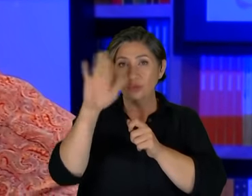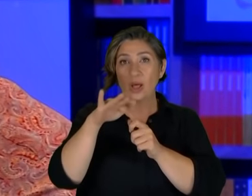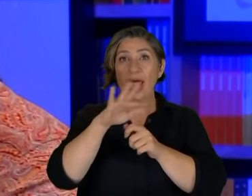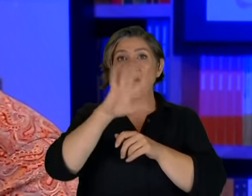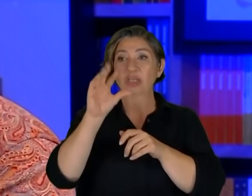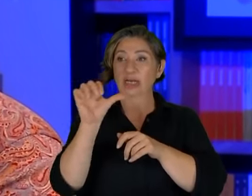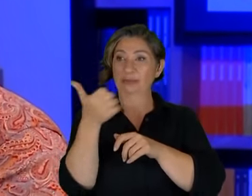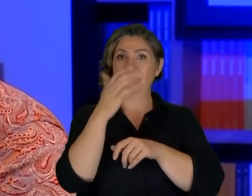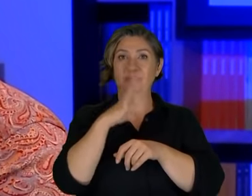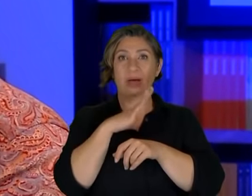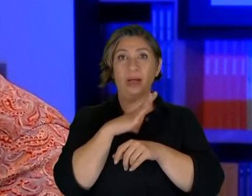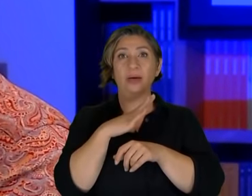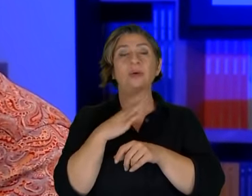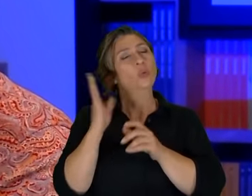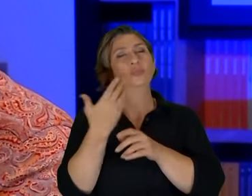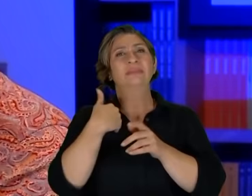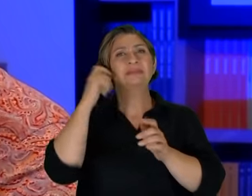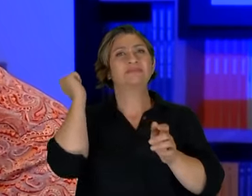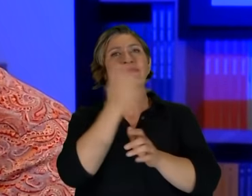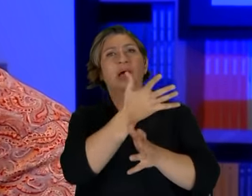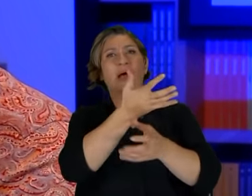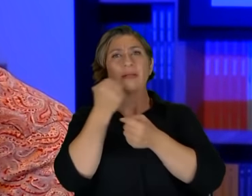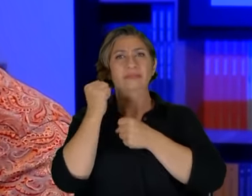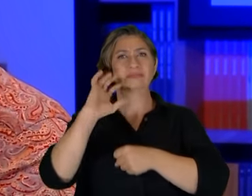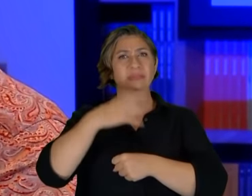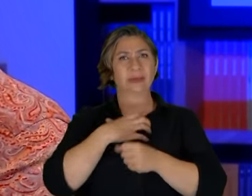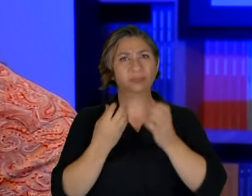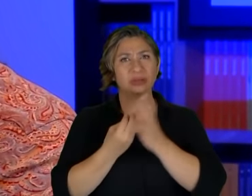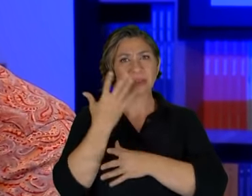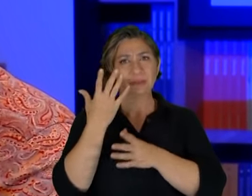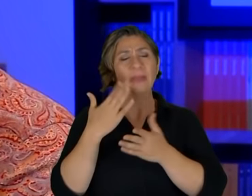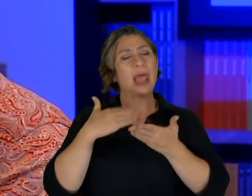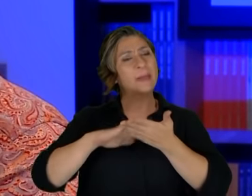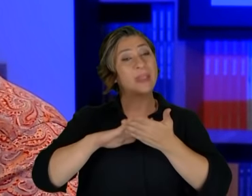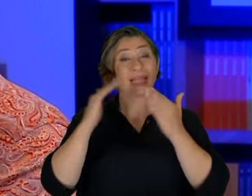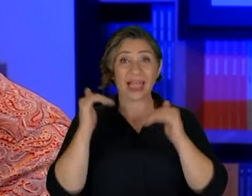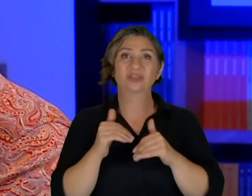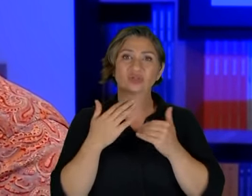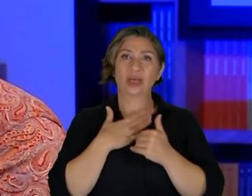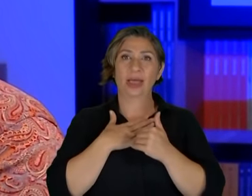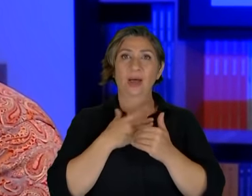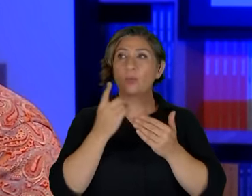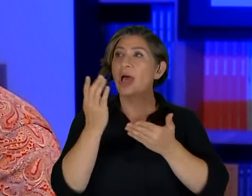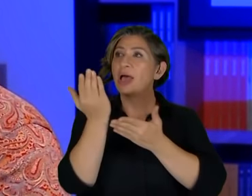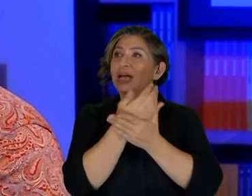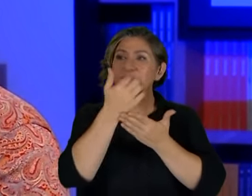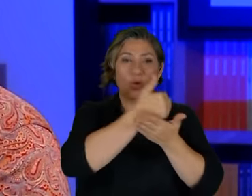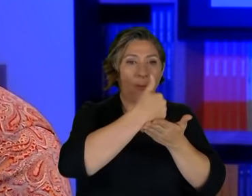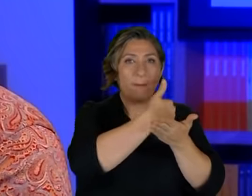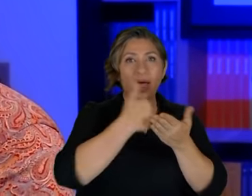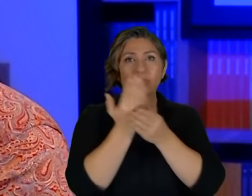her şey kıymetleniyor ya. Ondan sonra ama ben yine de sahip çıkmaya çalışıyorum ve elimden geldiğince bu arşivleri toplamaya